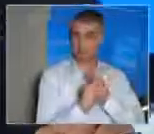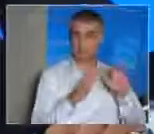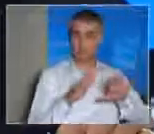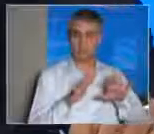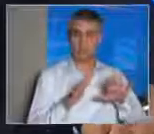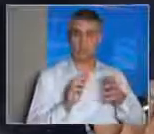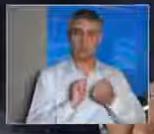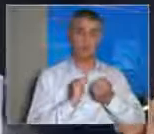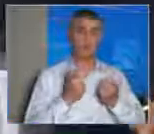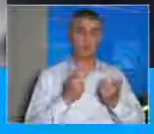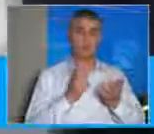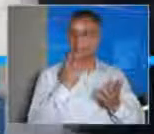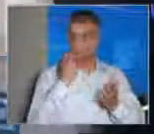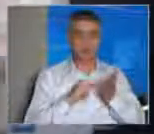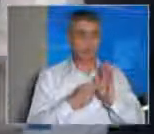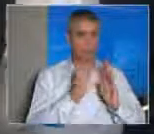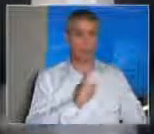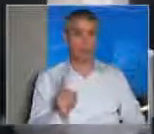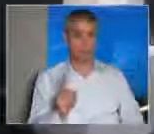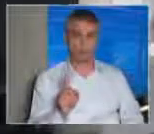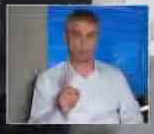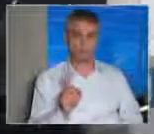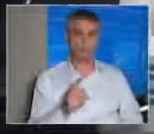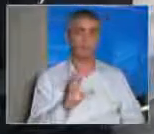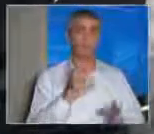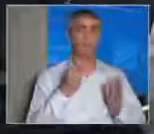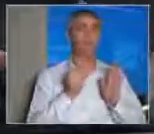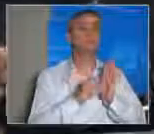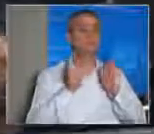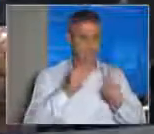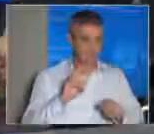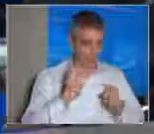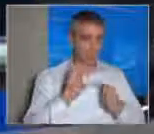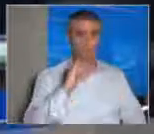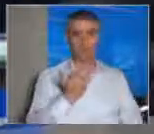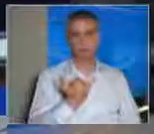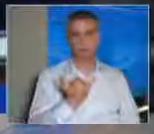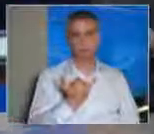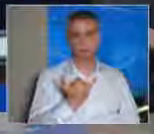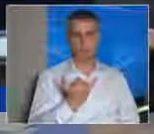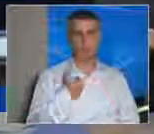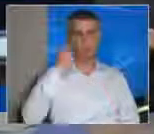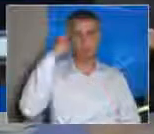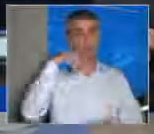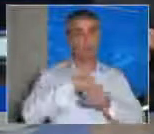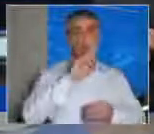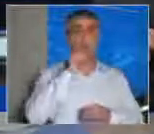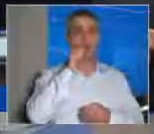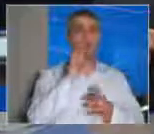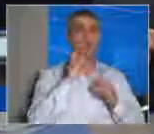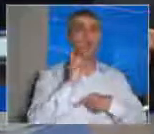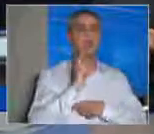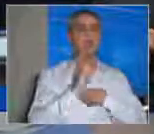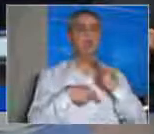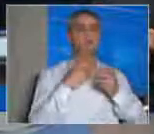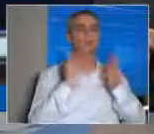לממשלה. נכון פוליטית, לא. נכון... למה שצריך לקרות, כן. אני חושבת שיש בתוך כחול לבן